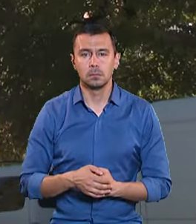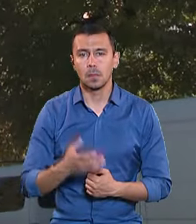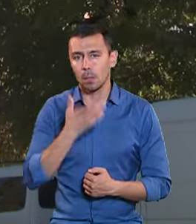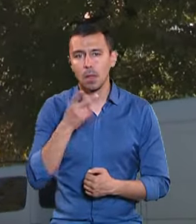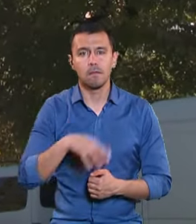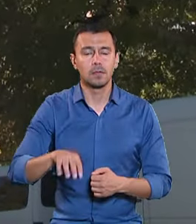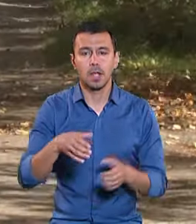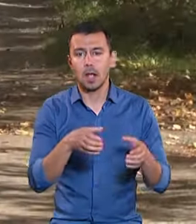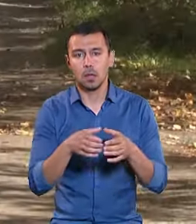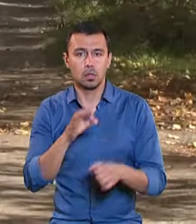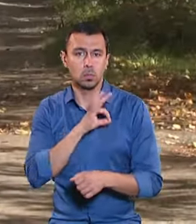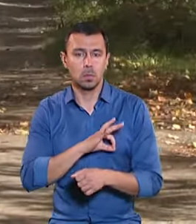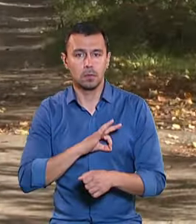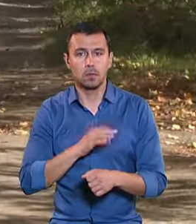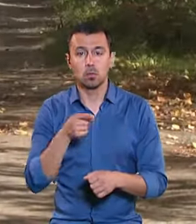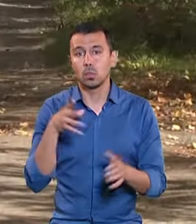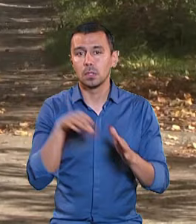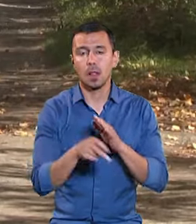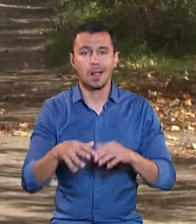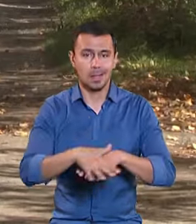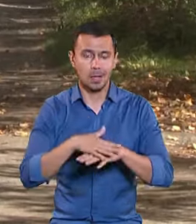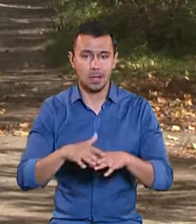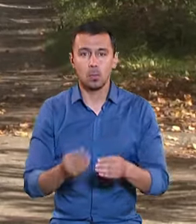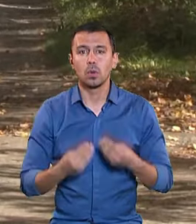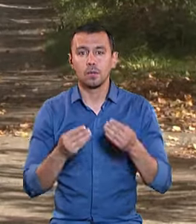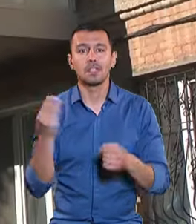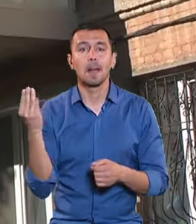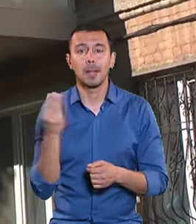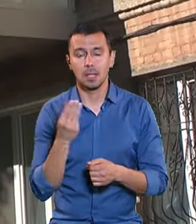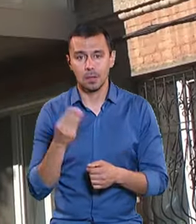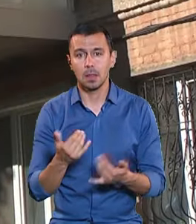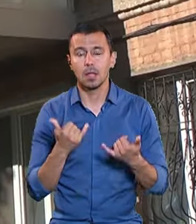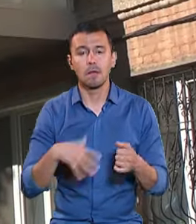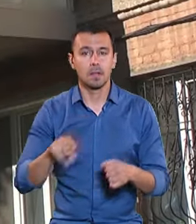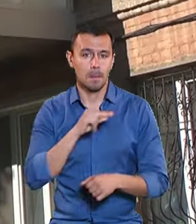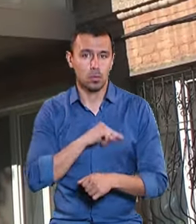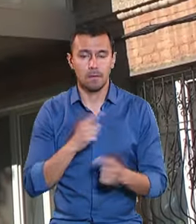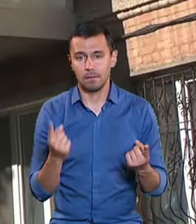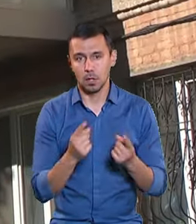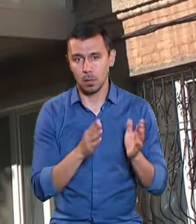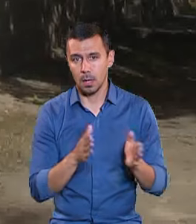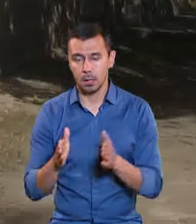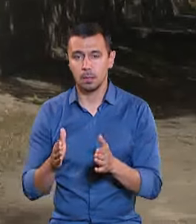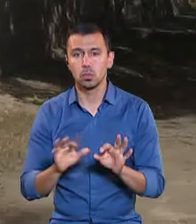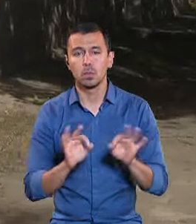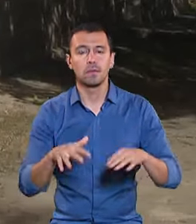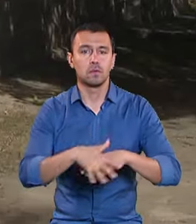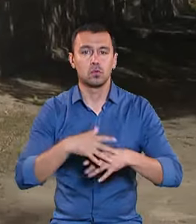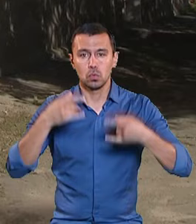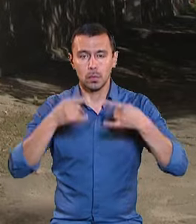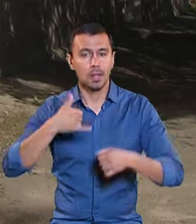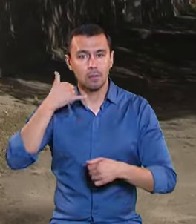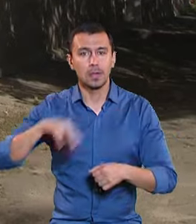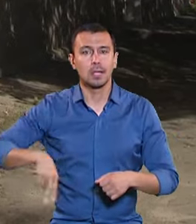Тепло для усіх категорій споживачів, у тому числі для населення, подали у Шепетівці. Наразі все працює у штатному режимі, розповів Суспільному